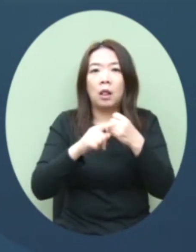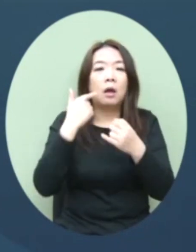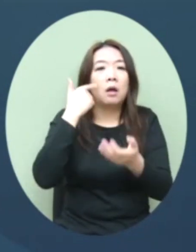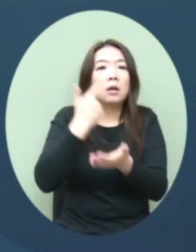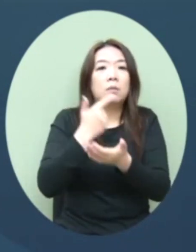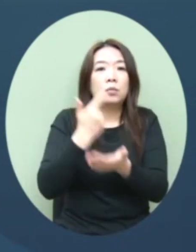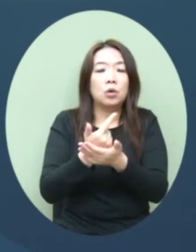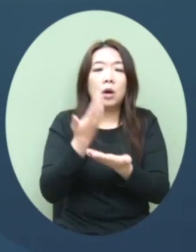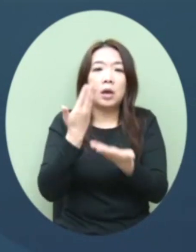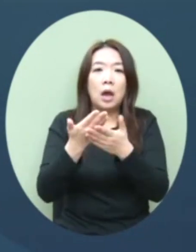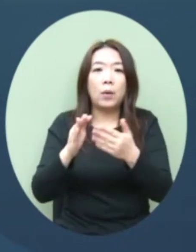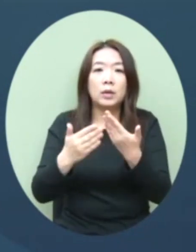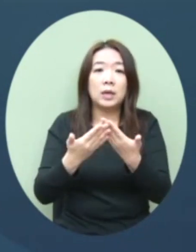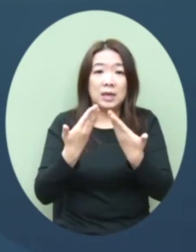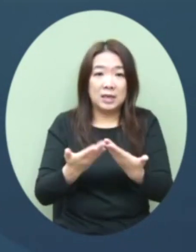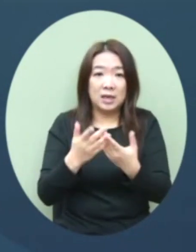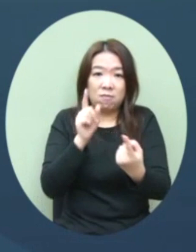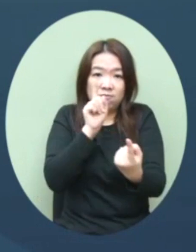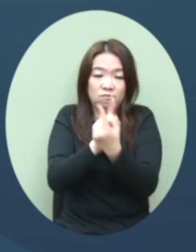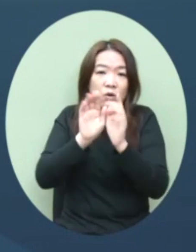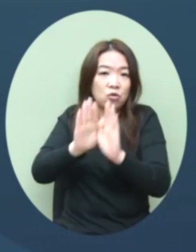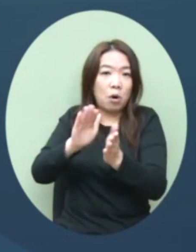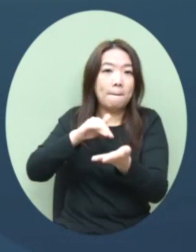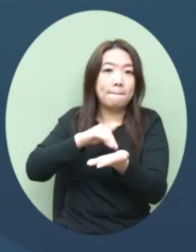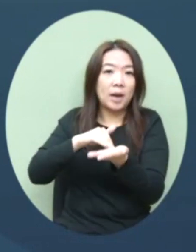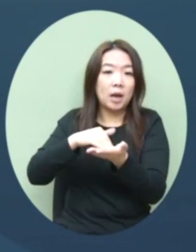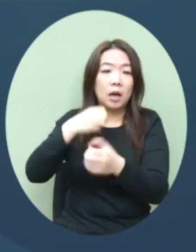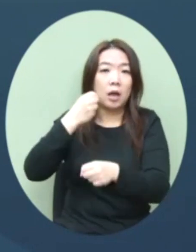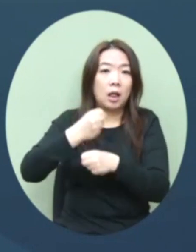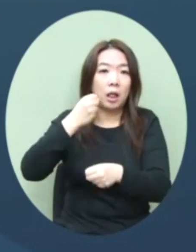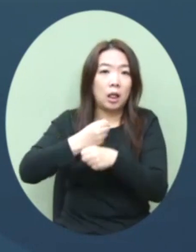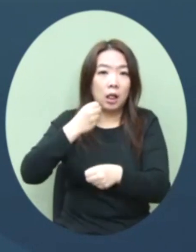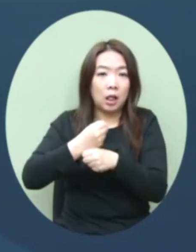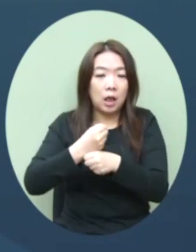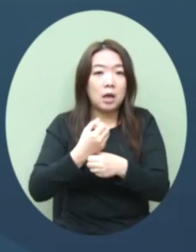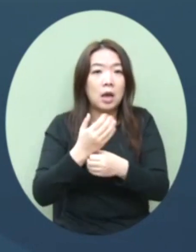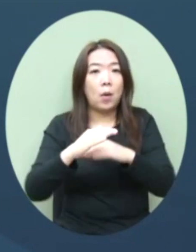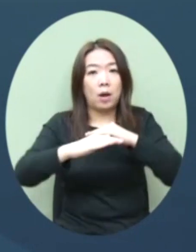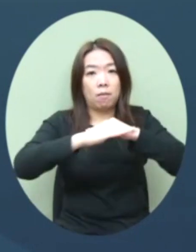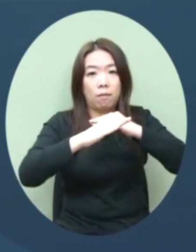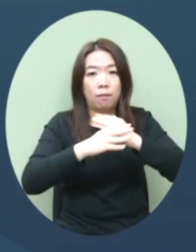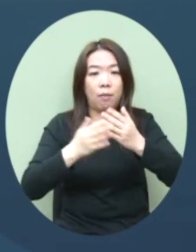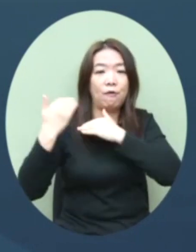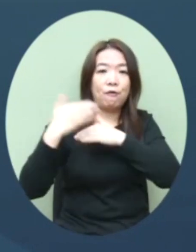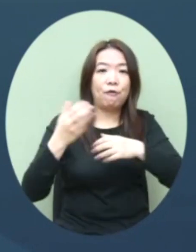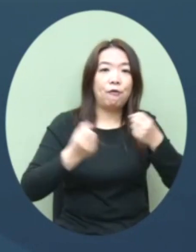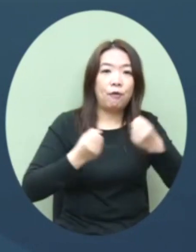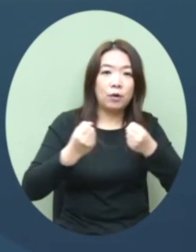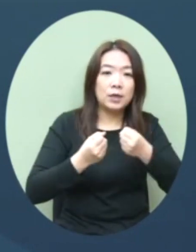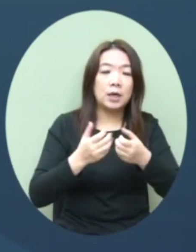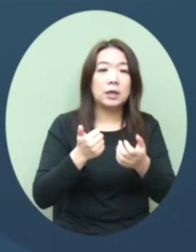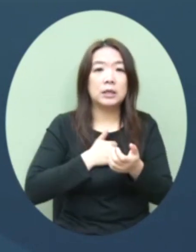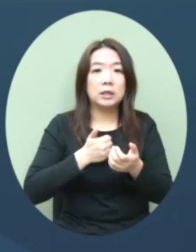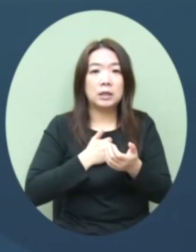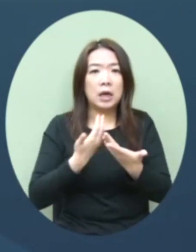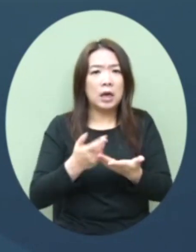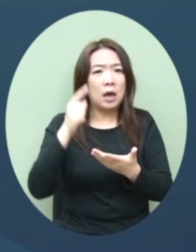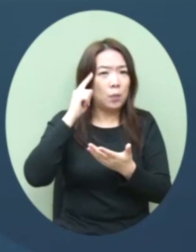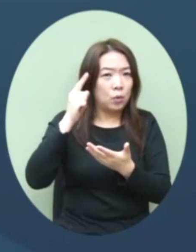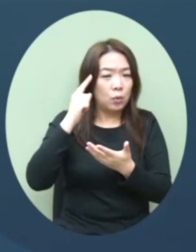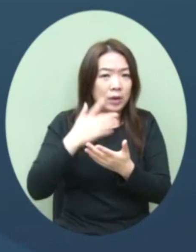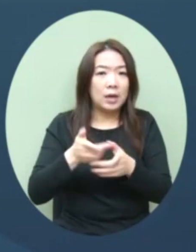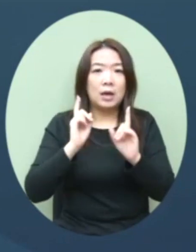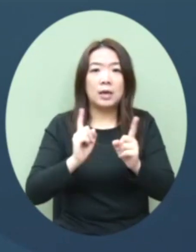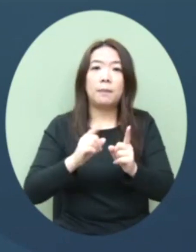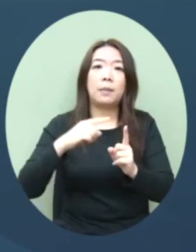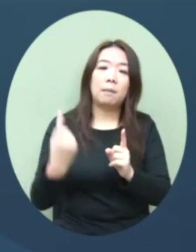抗疫的人士或者是跨境的貨車司機我們現在估計只是這一類的需要每天是一百萬